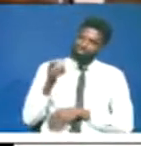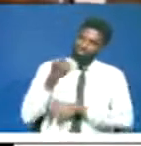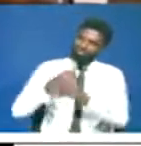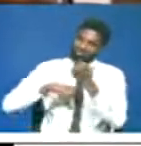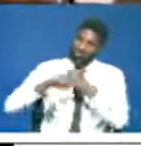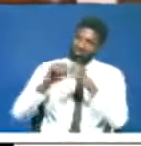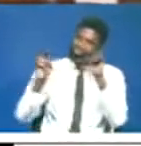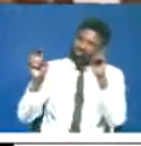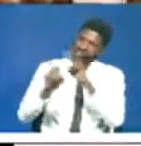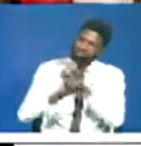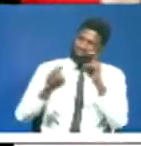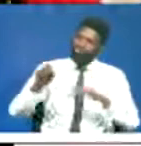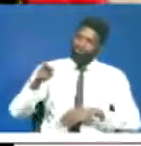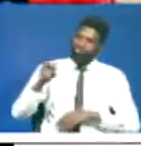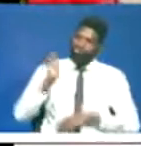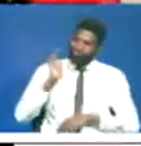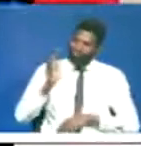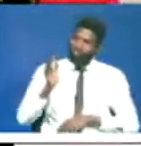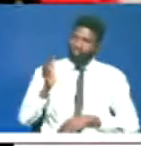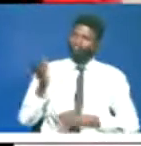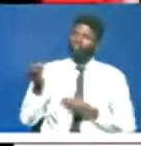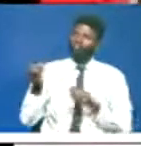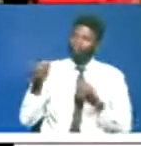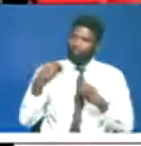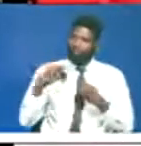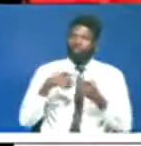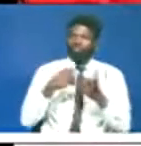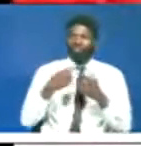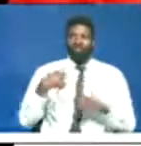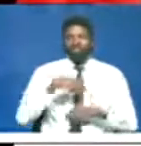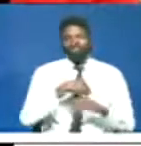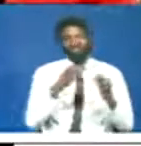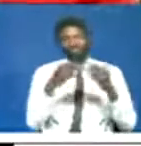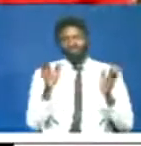hiyo funguo, alete, tufungue.